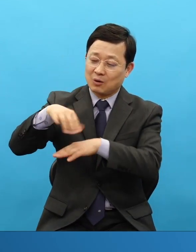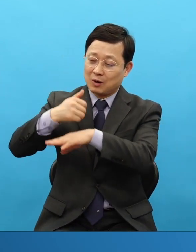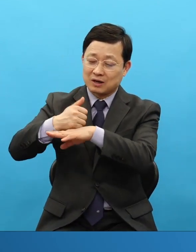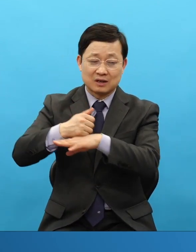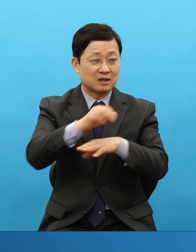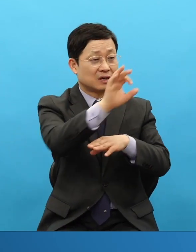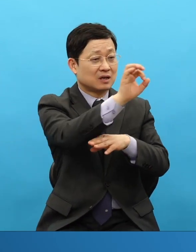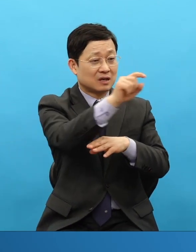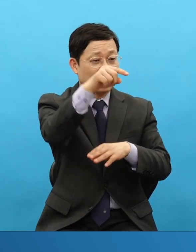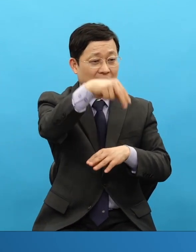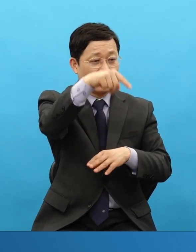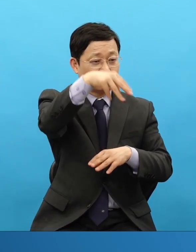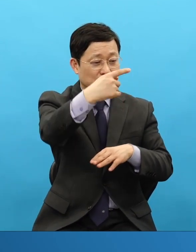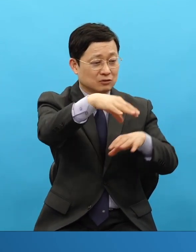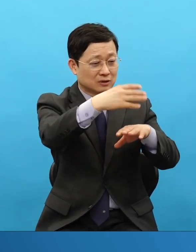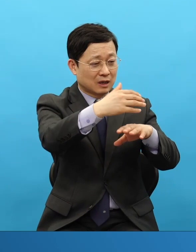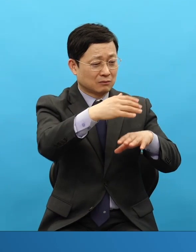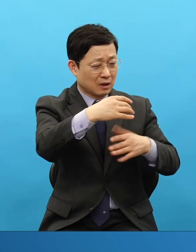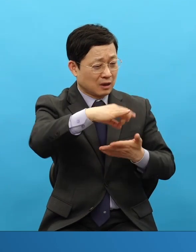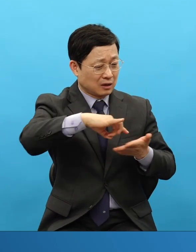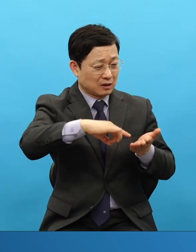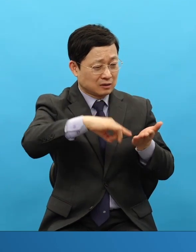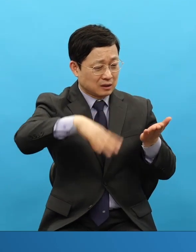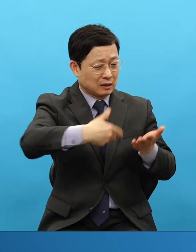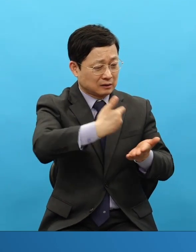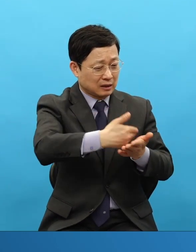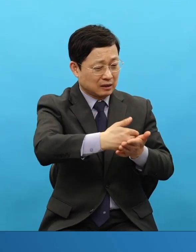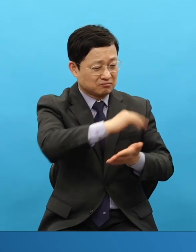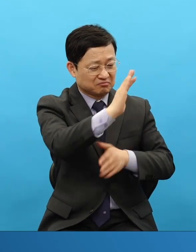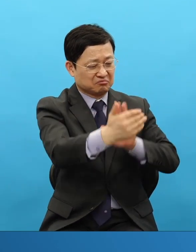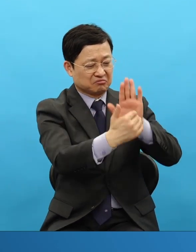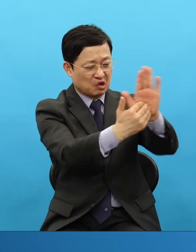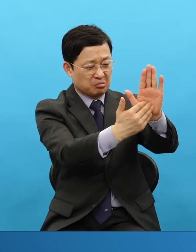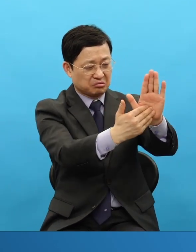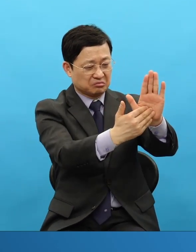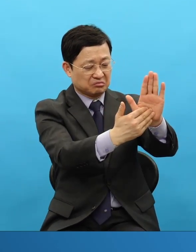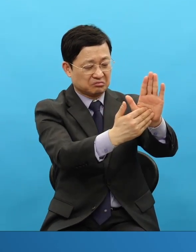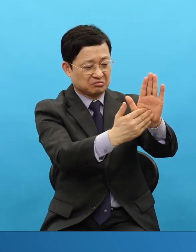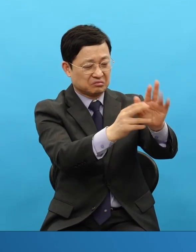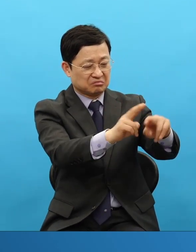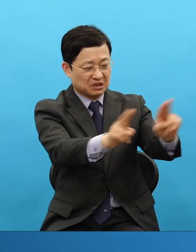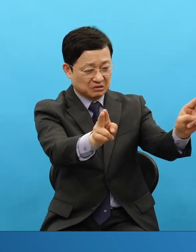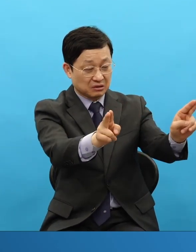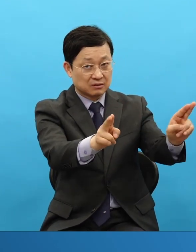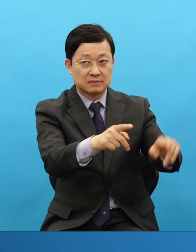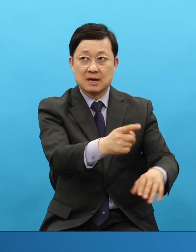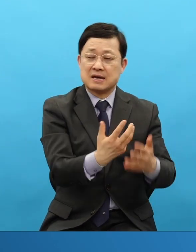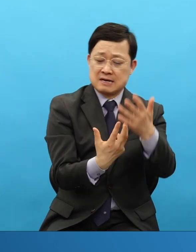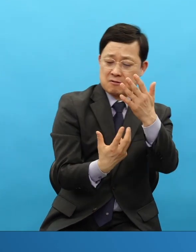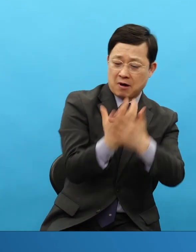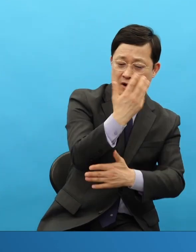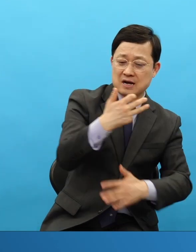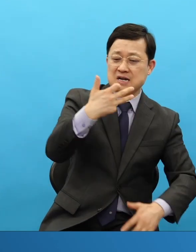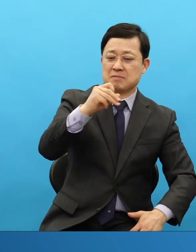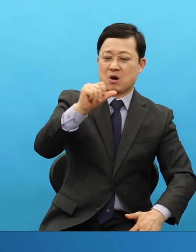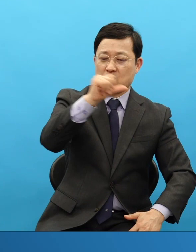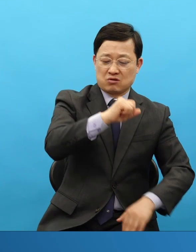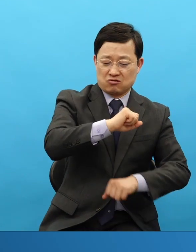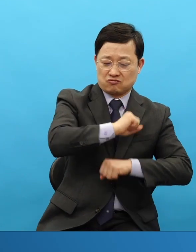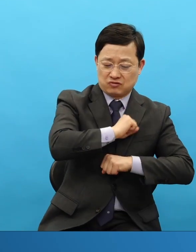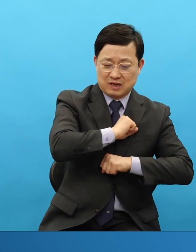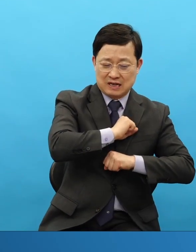nation? 그랬더니 아수르 나라 쳐들어왔어. And so the Assyrians attacked 18만 5천을 데리고 쳐들어왔어요. with